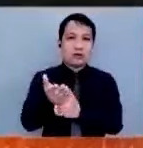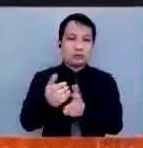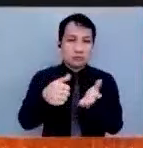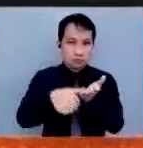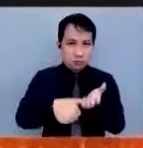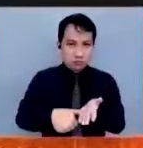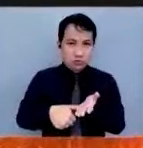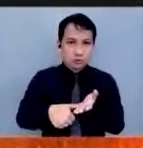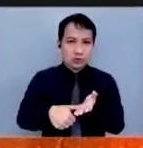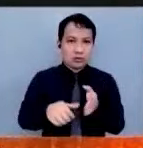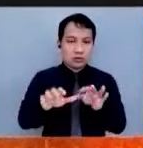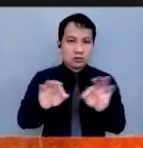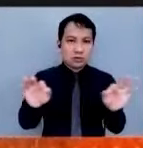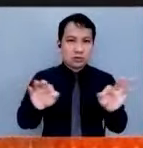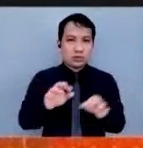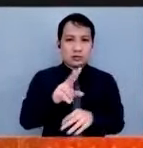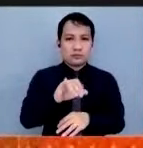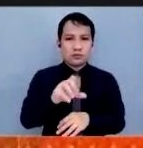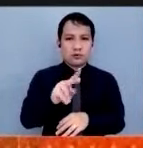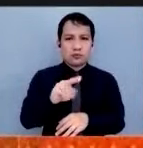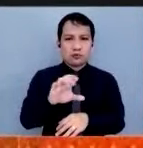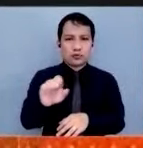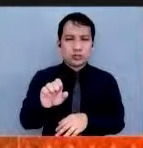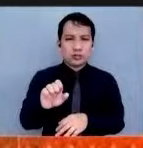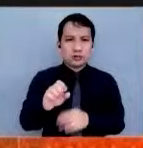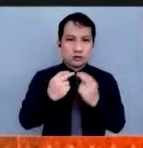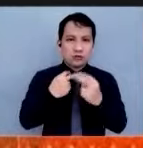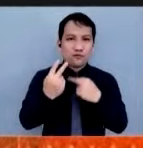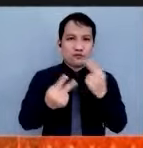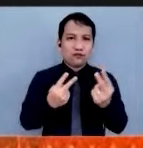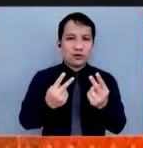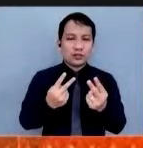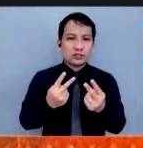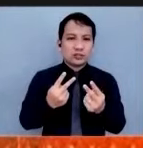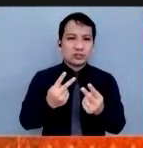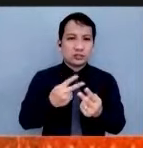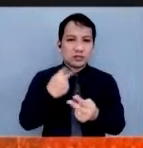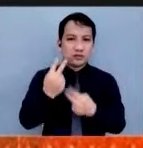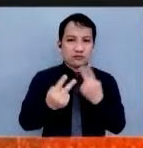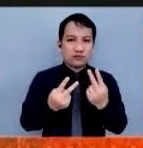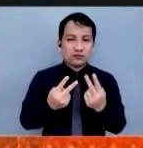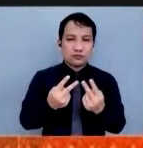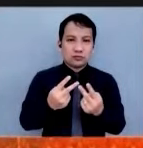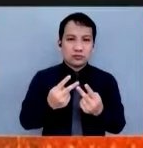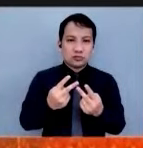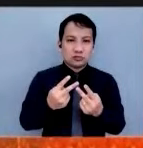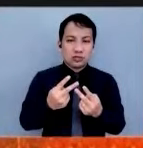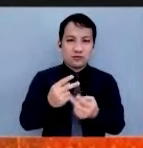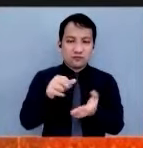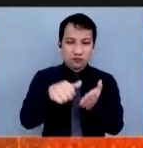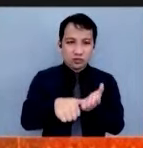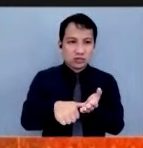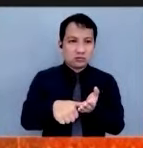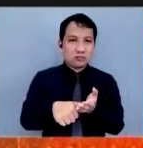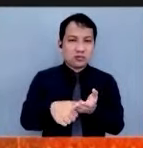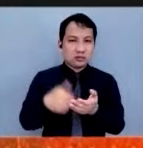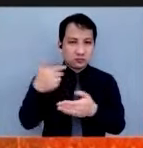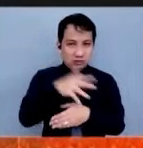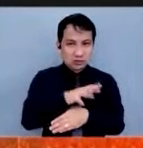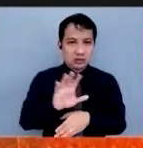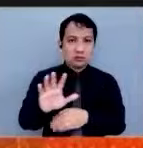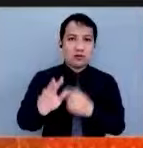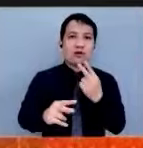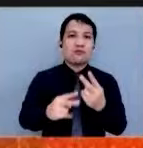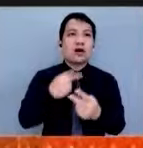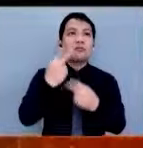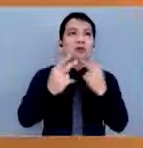na lang niya itong viva voce or voice voting sa mga tinatawag na citizens' assemblies. Kumbaga, ang mas malakas na boses,